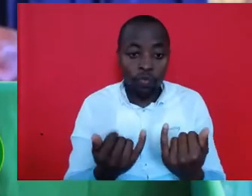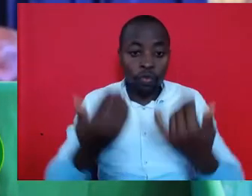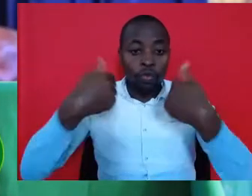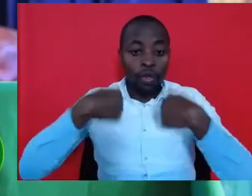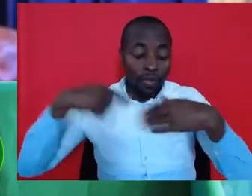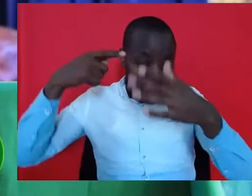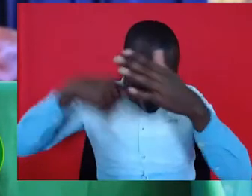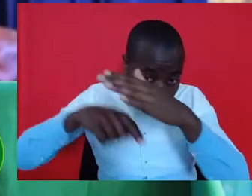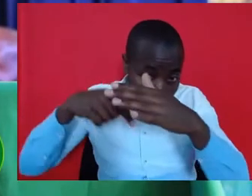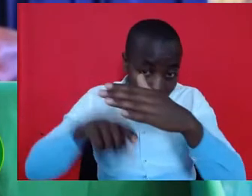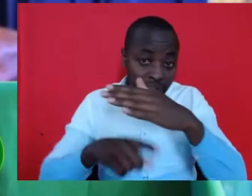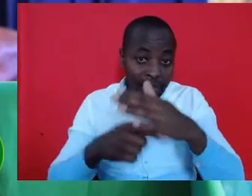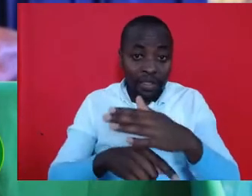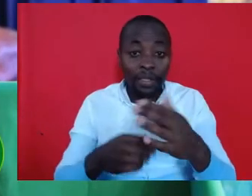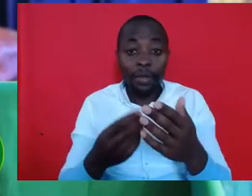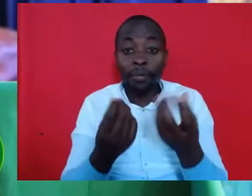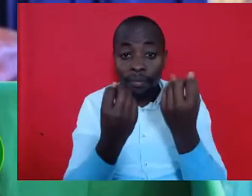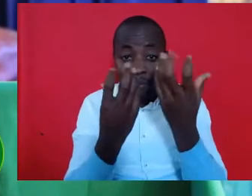nyingi mtavuna kidogo.